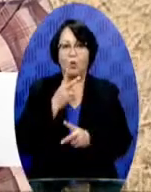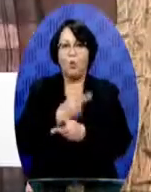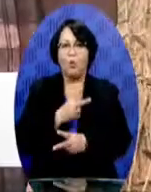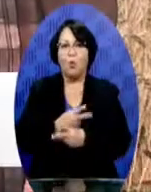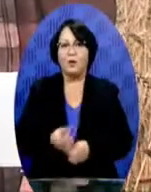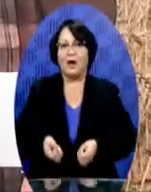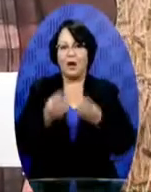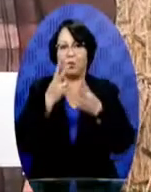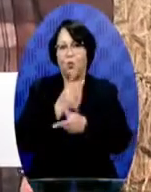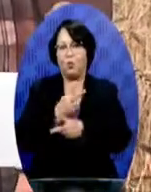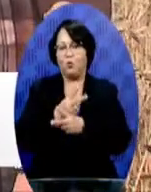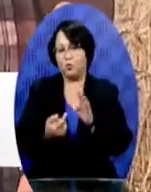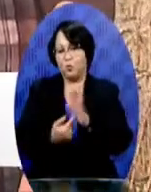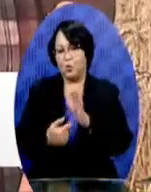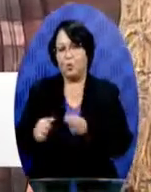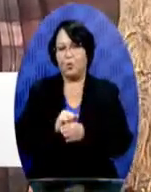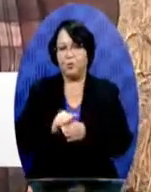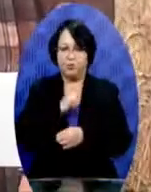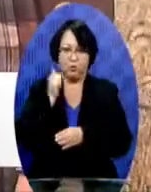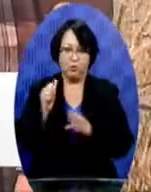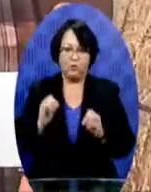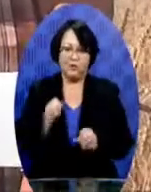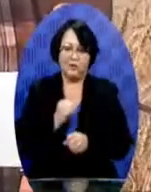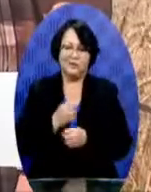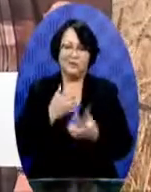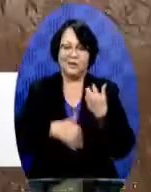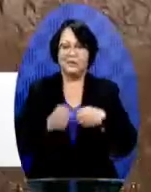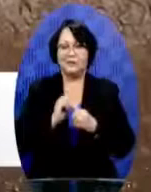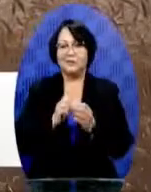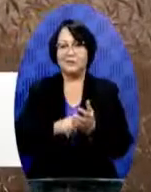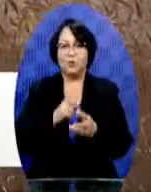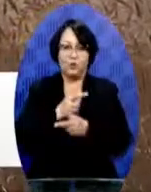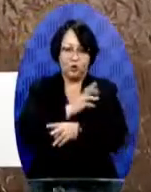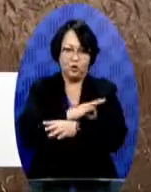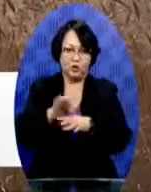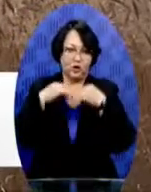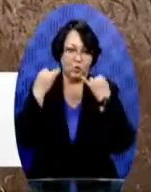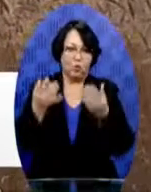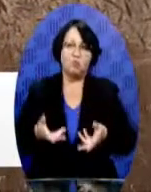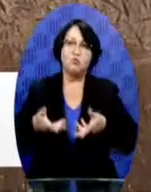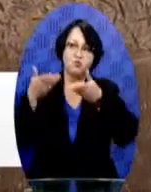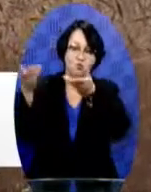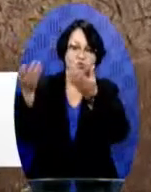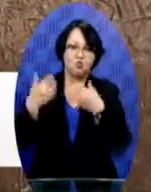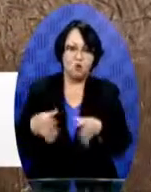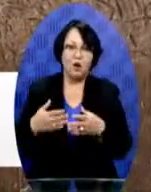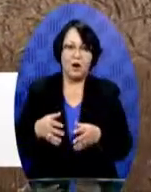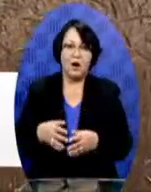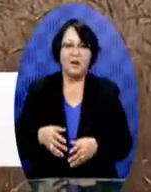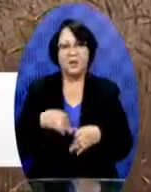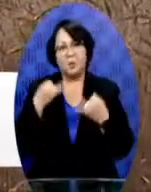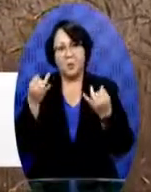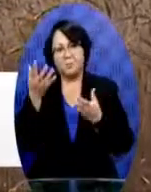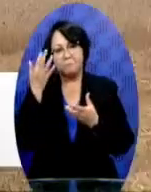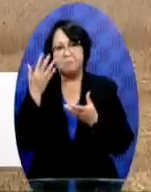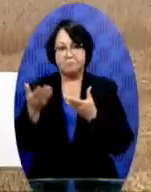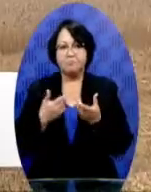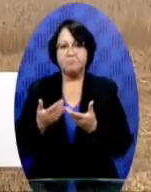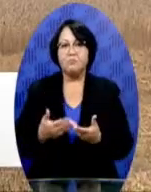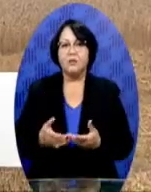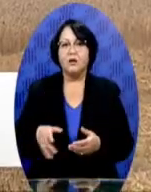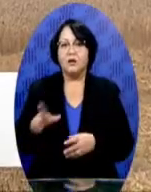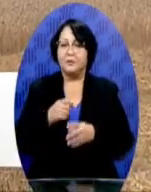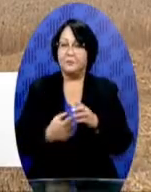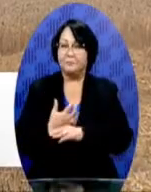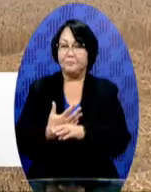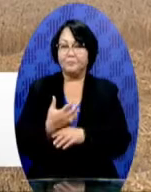боловсронгуулах ажлыг яралтай хийх хэрэгтэй байна. Хуулийн төсөл их хурлд өргөн баригдсан. За энэ жилийн хувь тарианы болцоо шалтгаалаад ургац хураалтын ажил бага